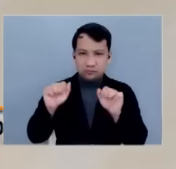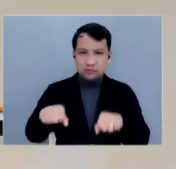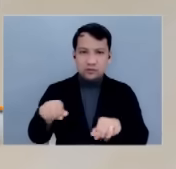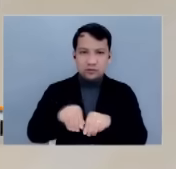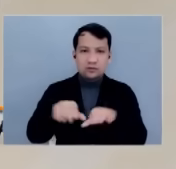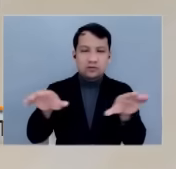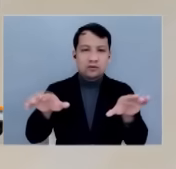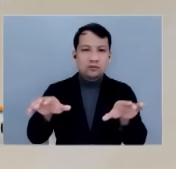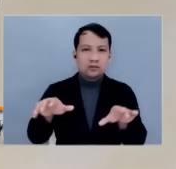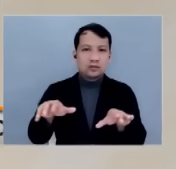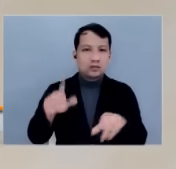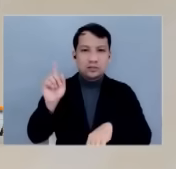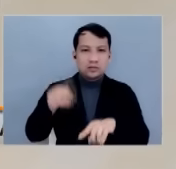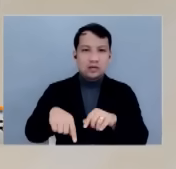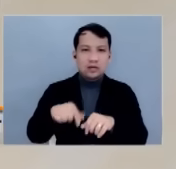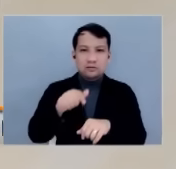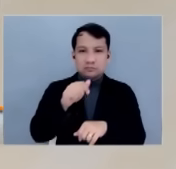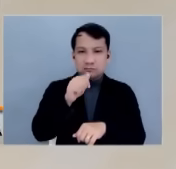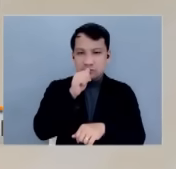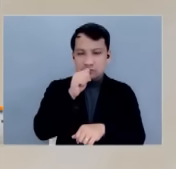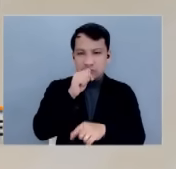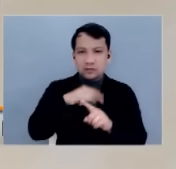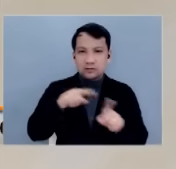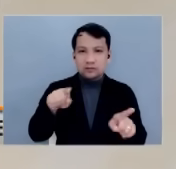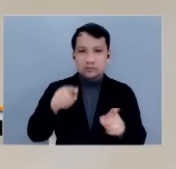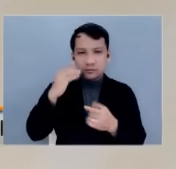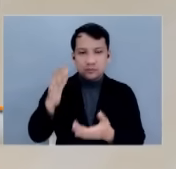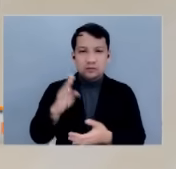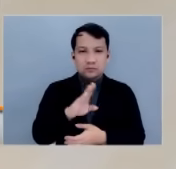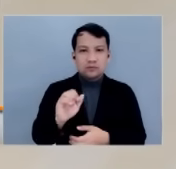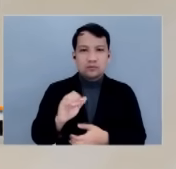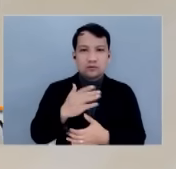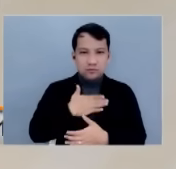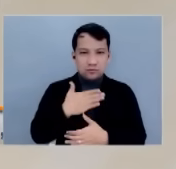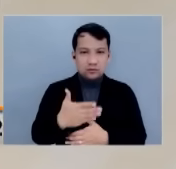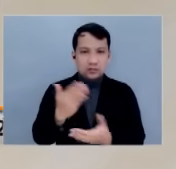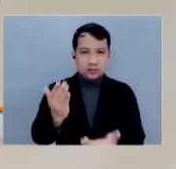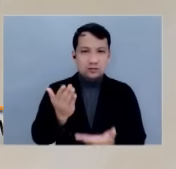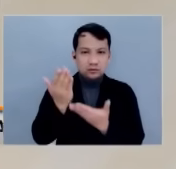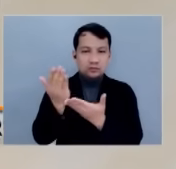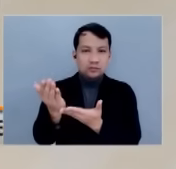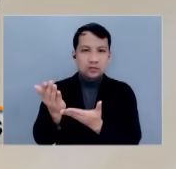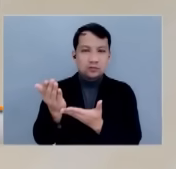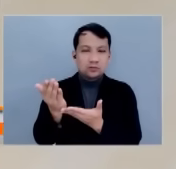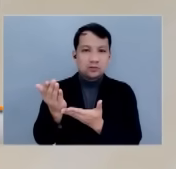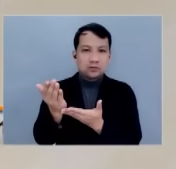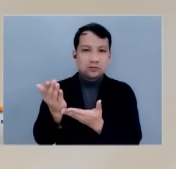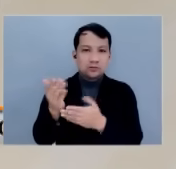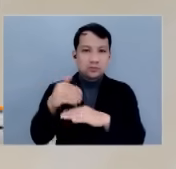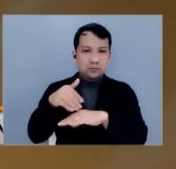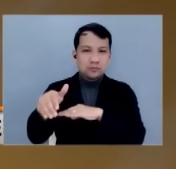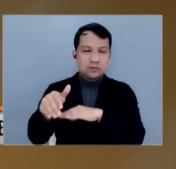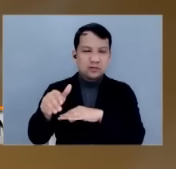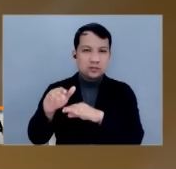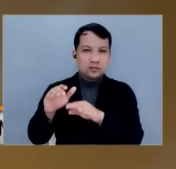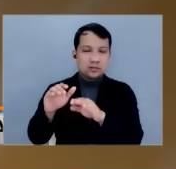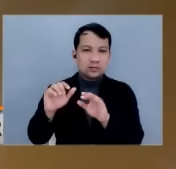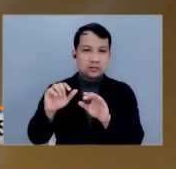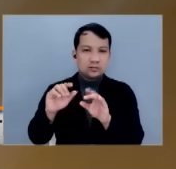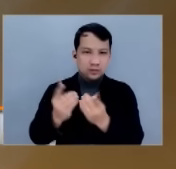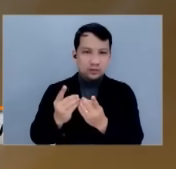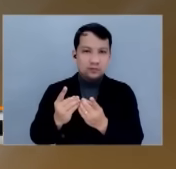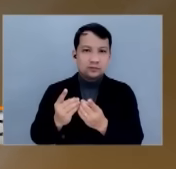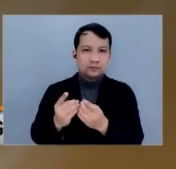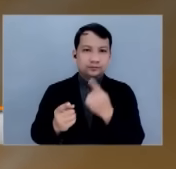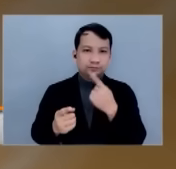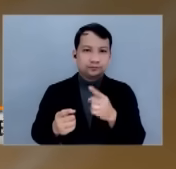because of data privacy issues, the Bureau naman po is willing to submit it po to the appropriate agency. Sinubukan namin